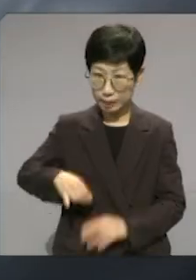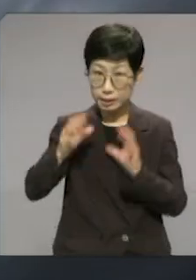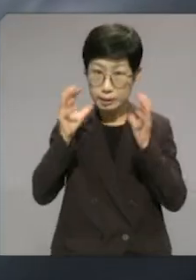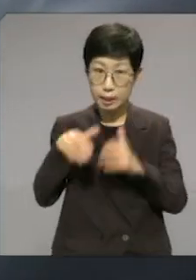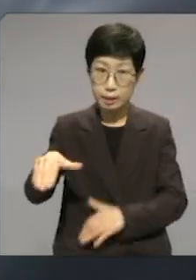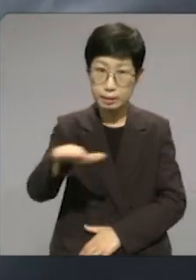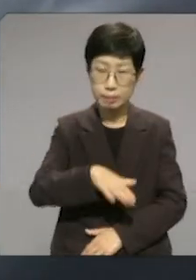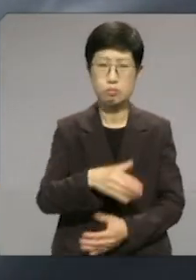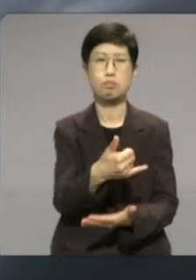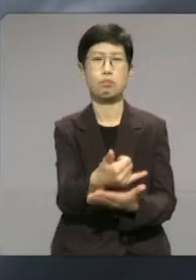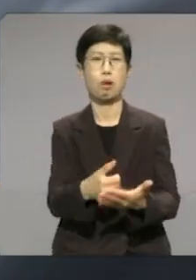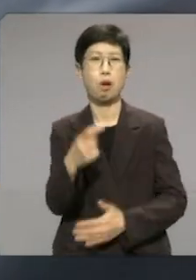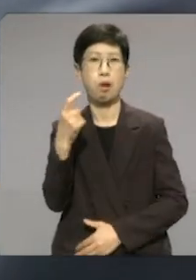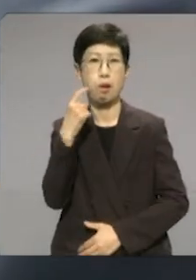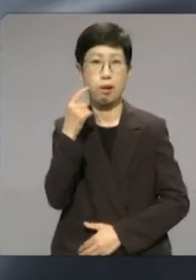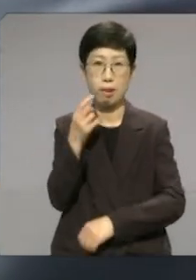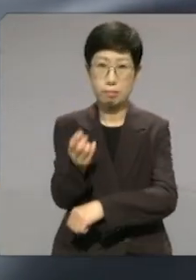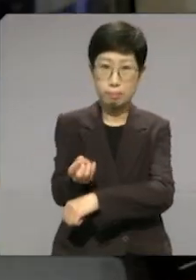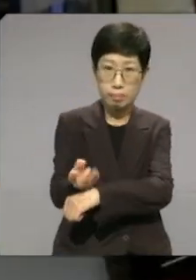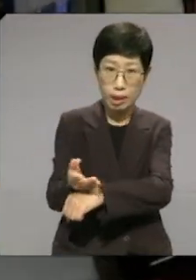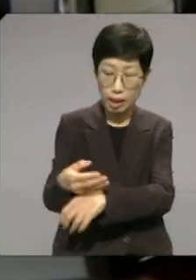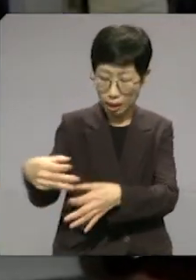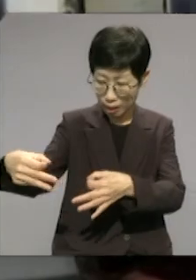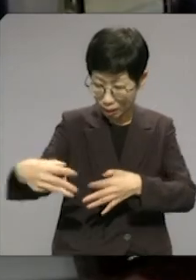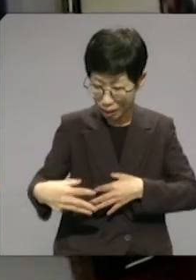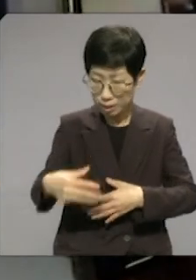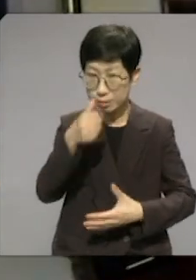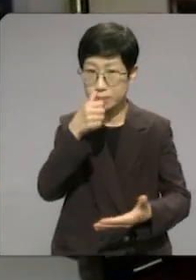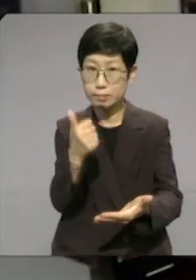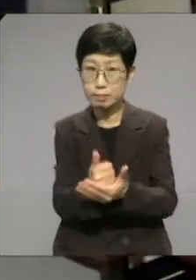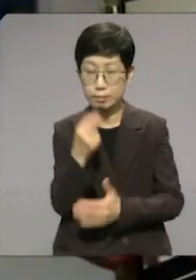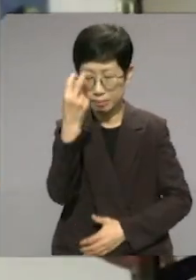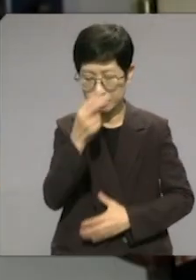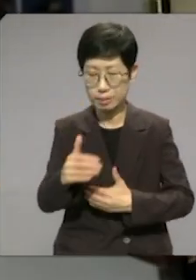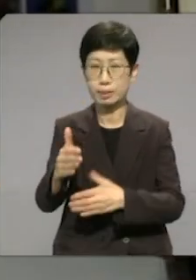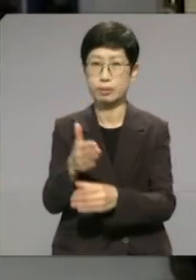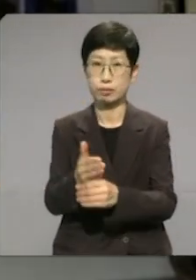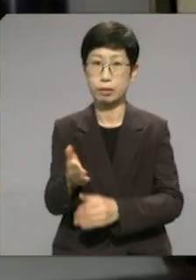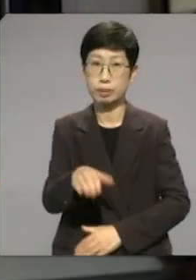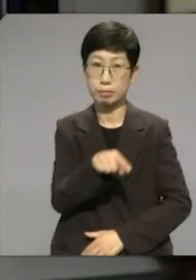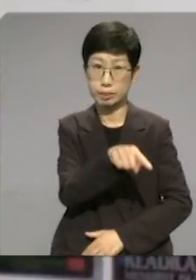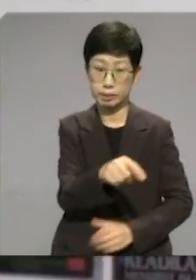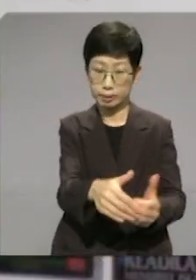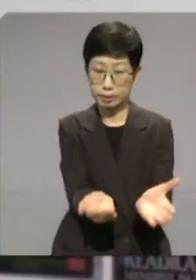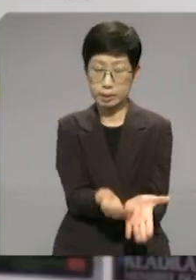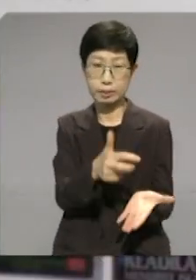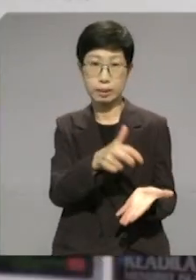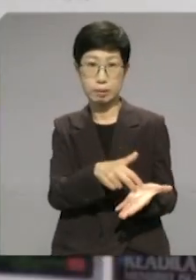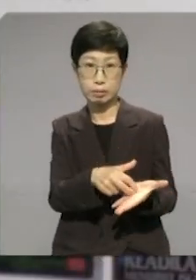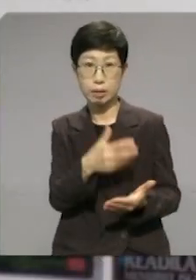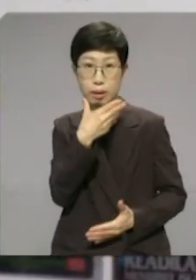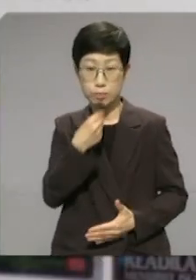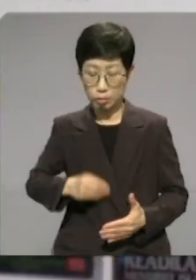외부 기부금을 받은 혐의에 대해서도 조사하고 있습니다. 하지만 GISB 측은 문제의